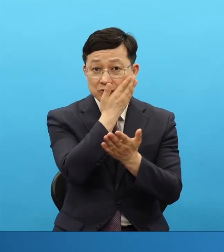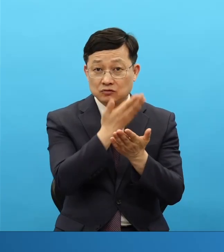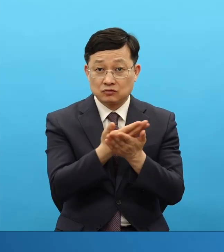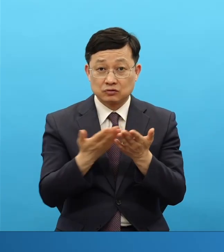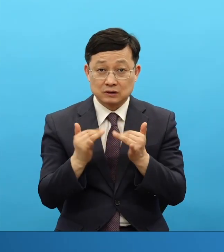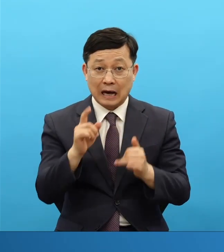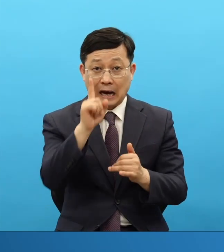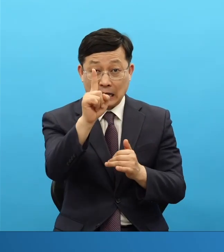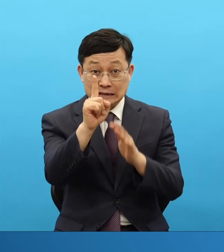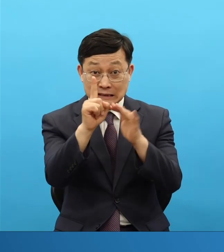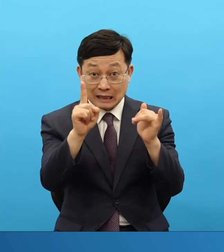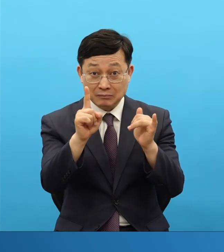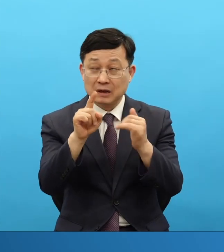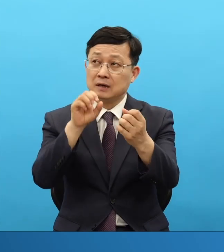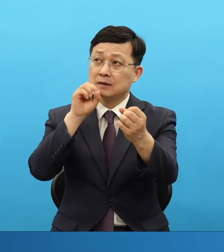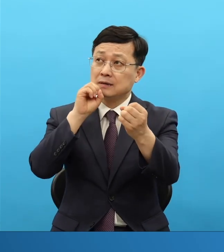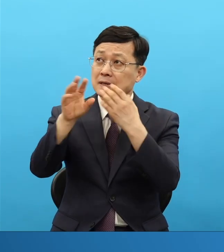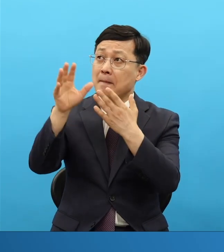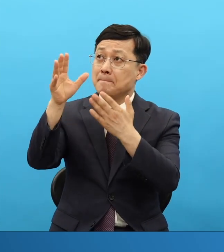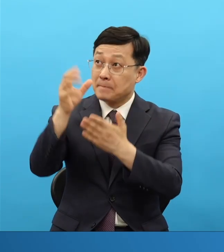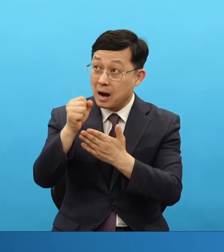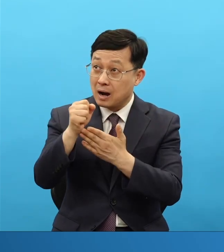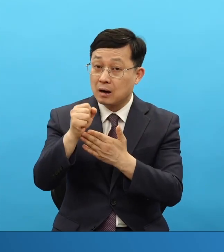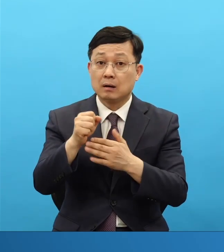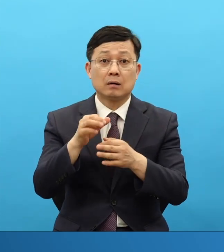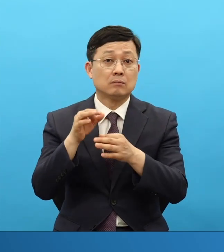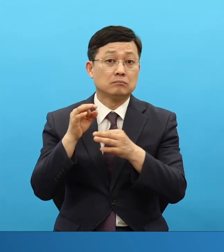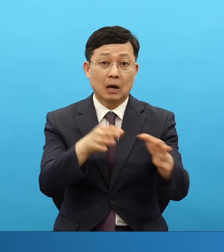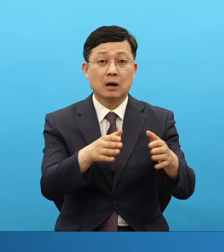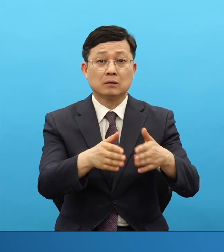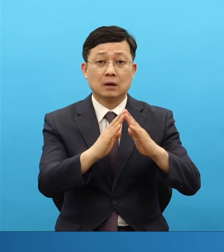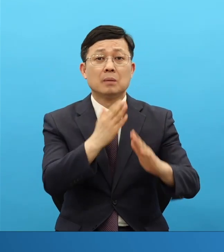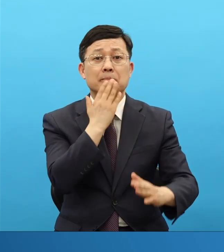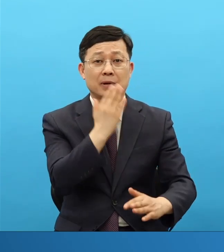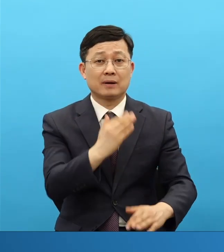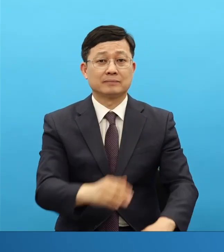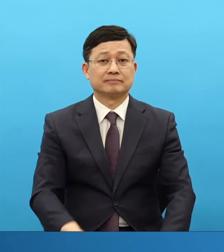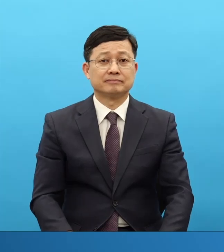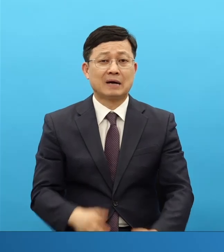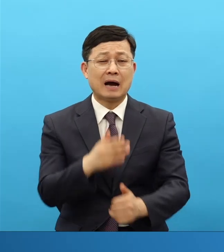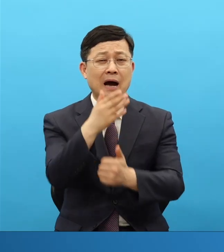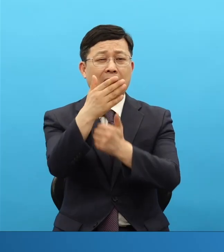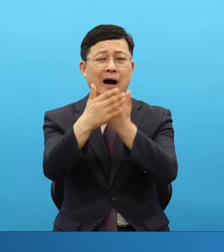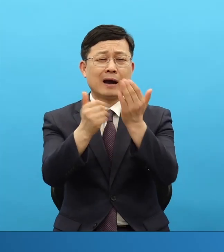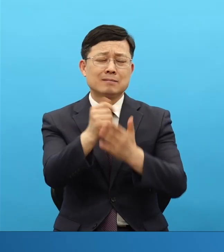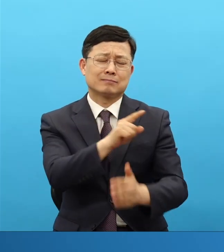응답이라고 하는 것은 요것 때문에 이 응답이 왔다가 아닙니다. 하나님이 가장 원하는 곳에 있으면